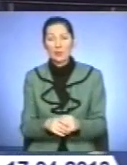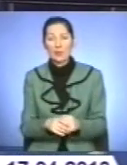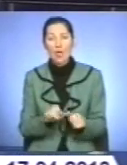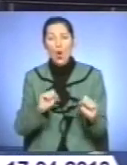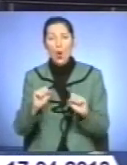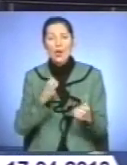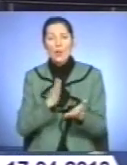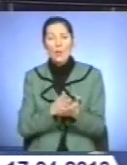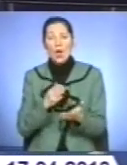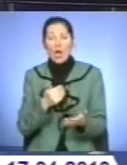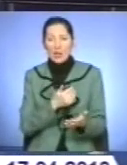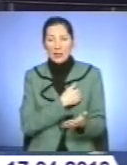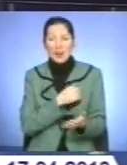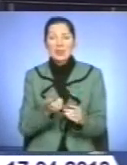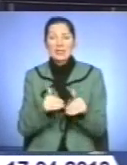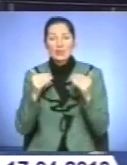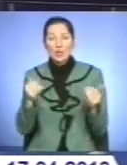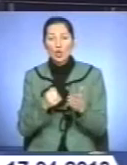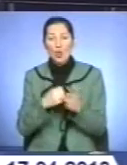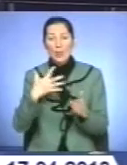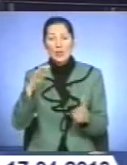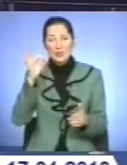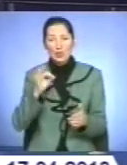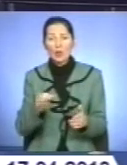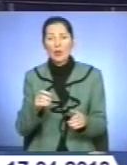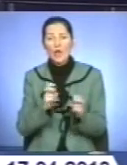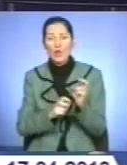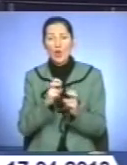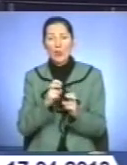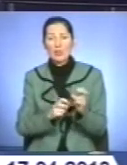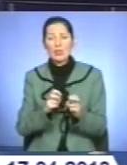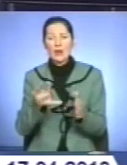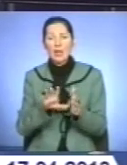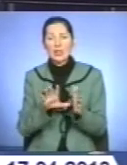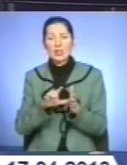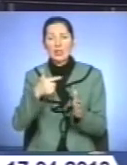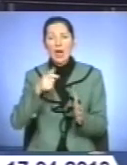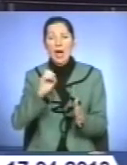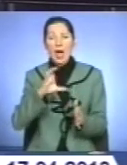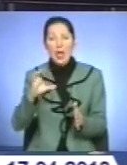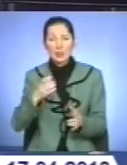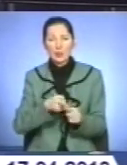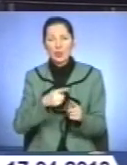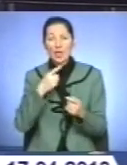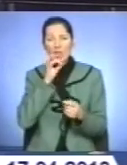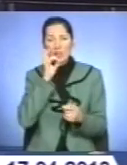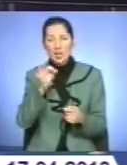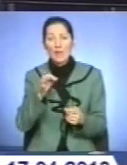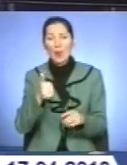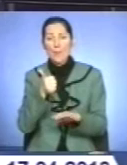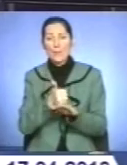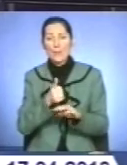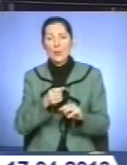Уряд має намір збільшити до 15% виробництво електроенергії на ГЕС. Про це заявив прем'єр-міністр Микола Азаров,